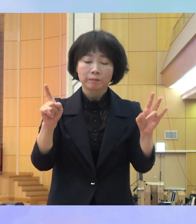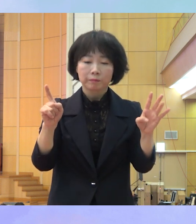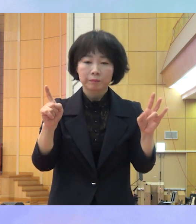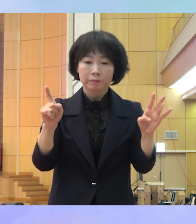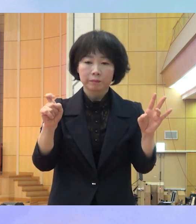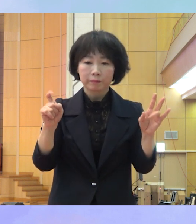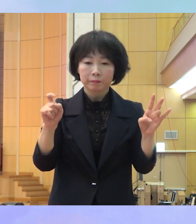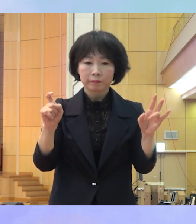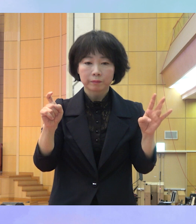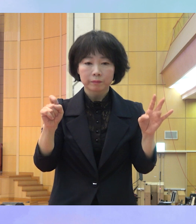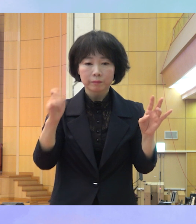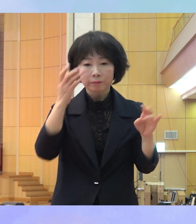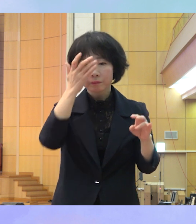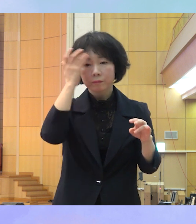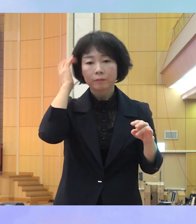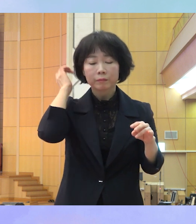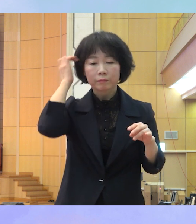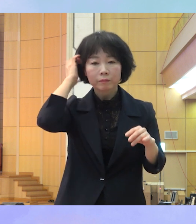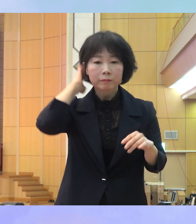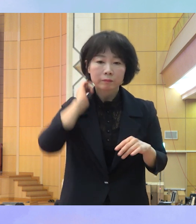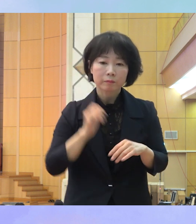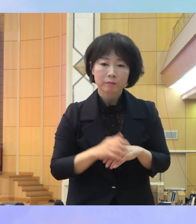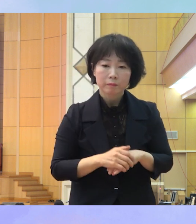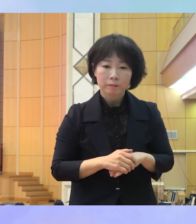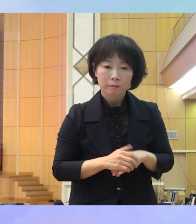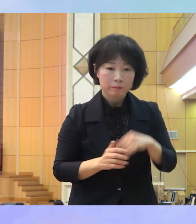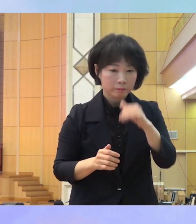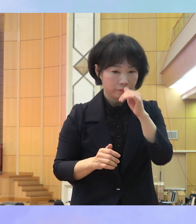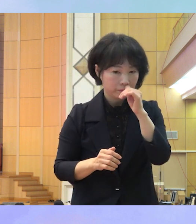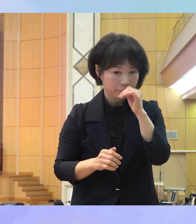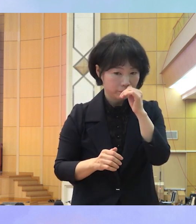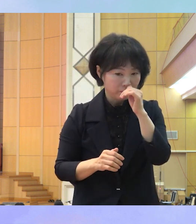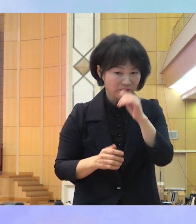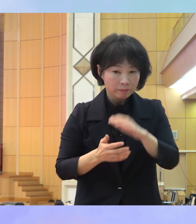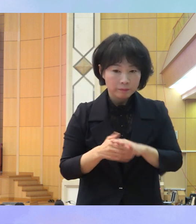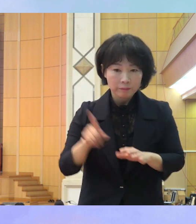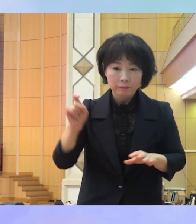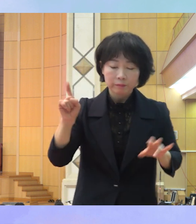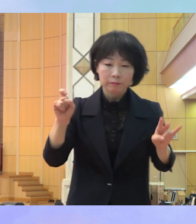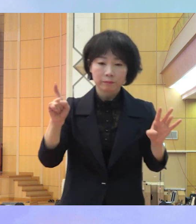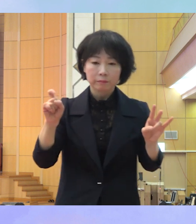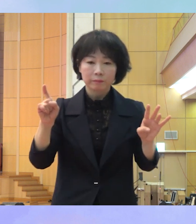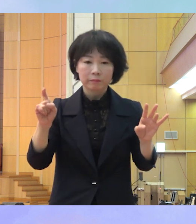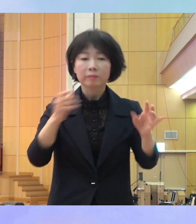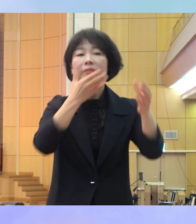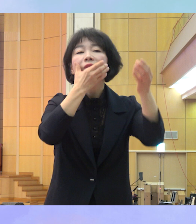고린도전서 11장 24절 보겠습니다. 276페이지, 276페이지.